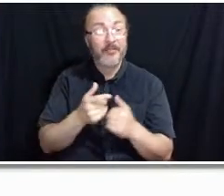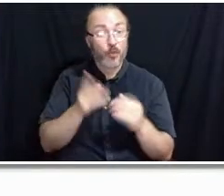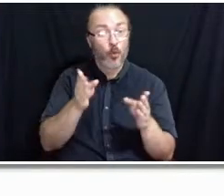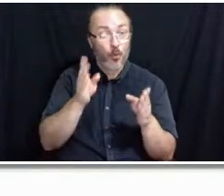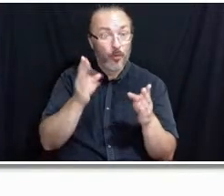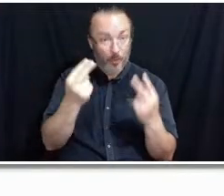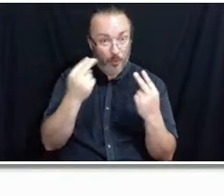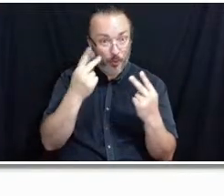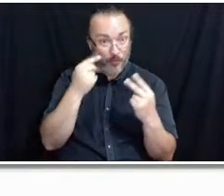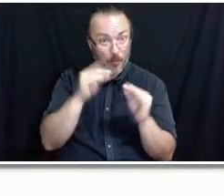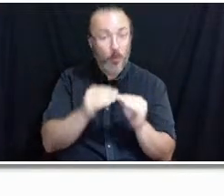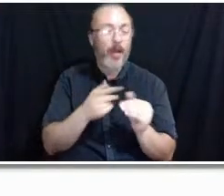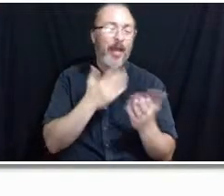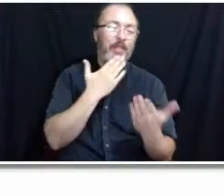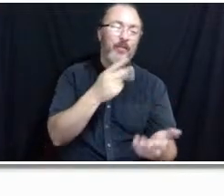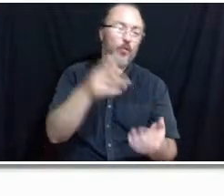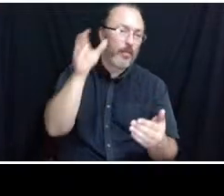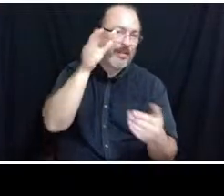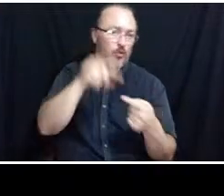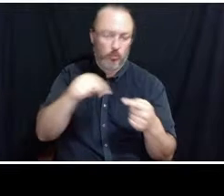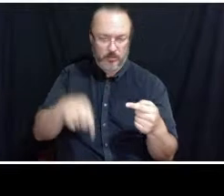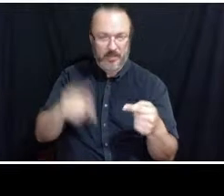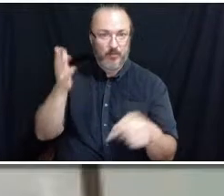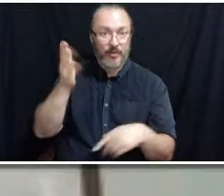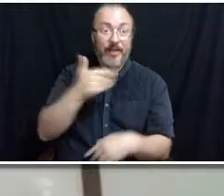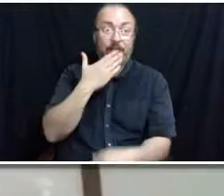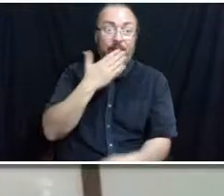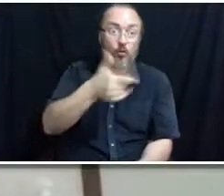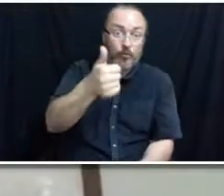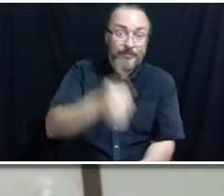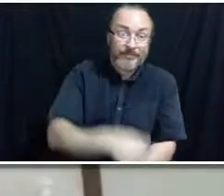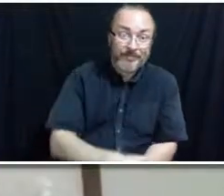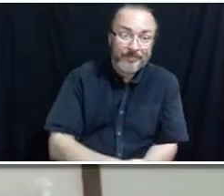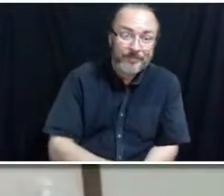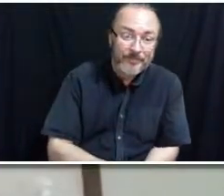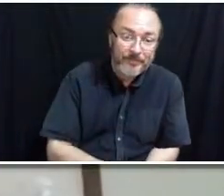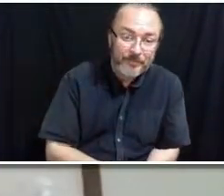je vous remercie beaucoup d'avoir suivi mon exposé.